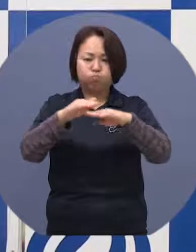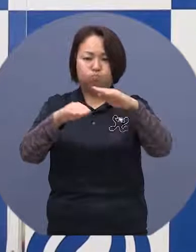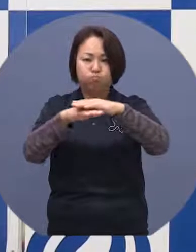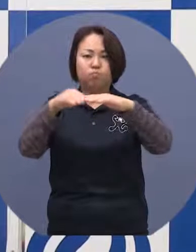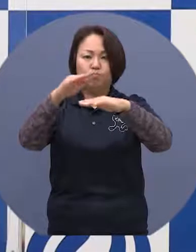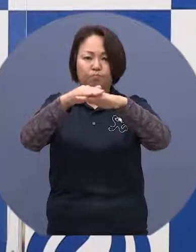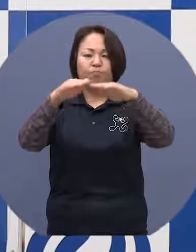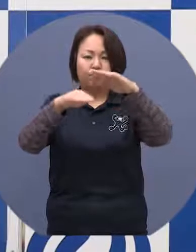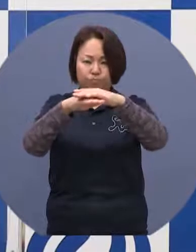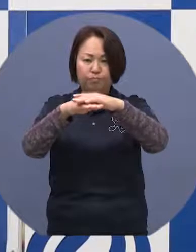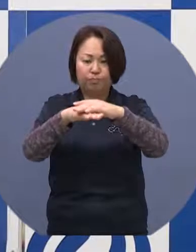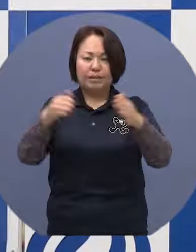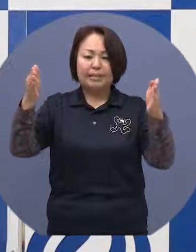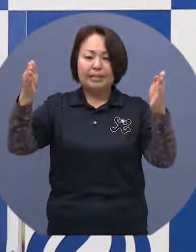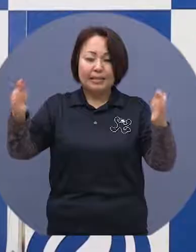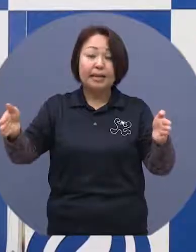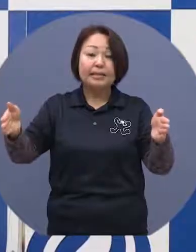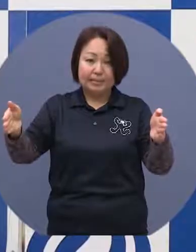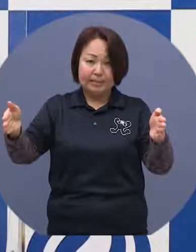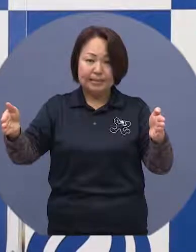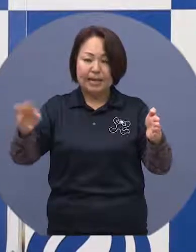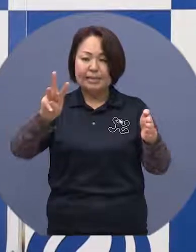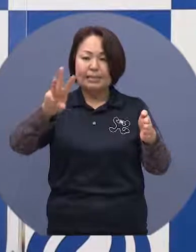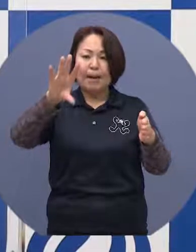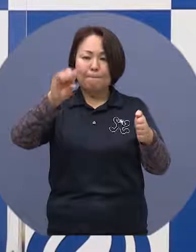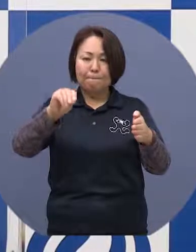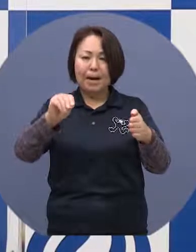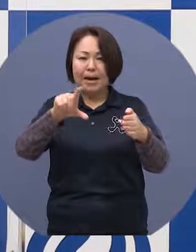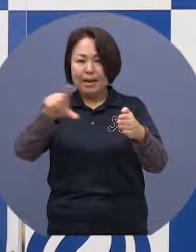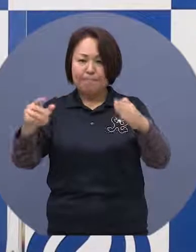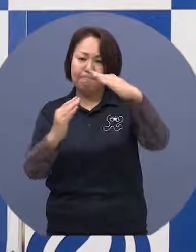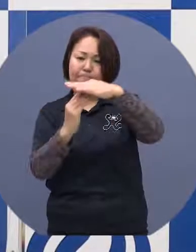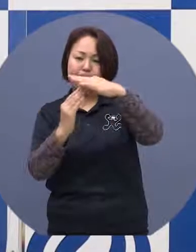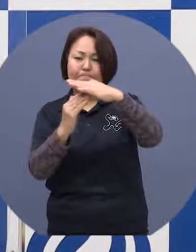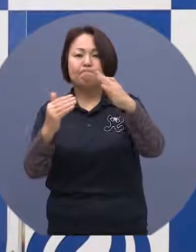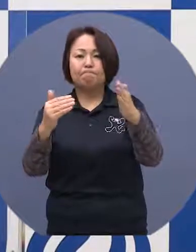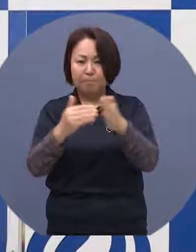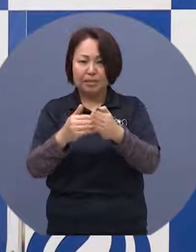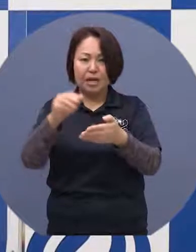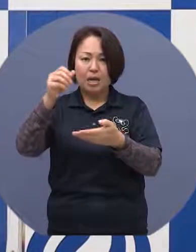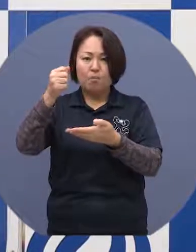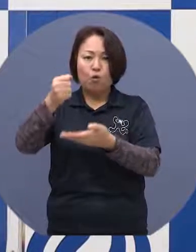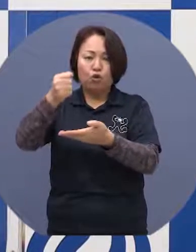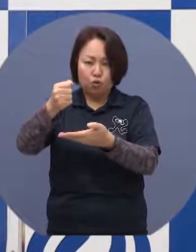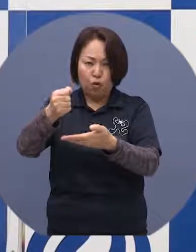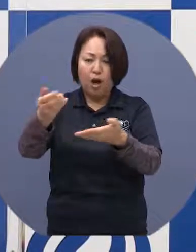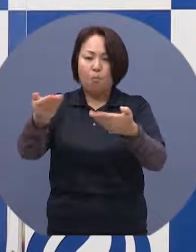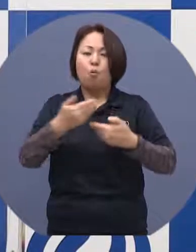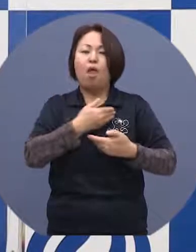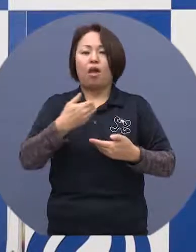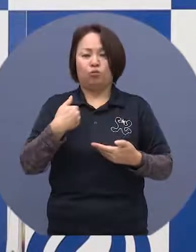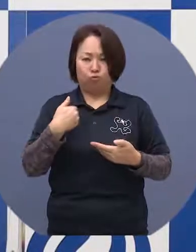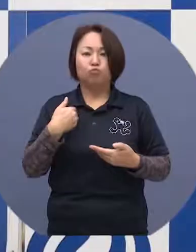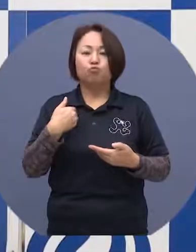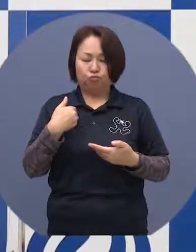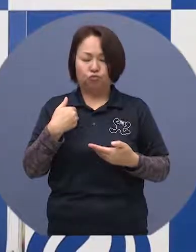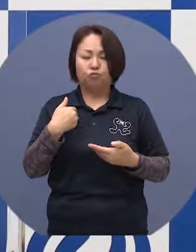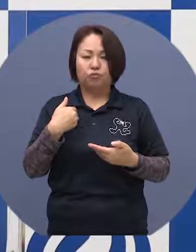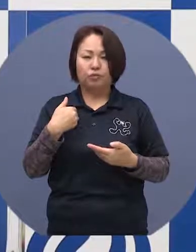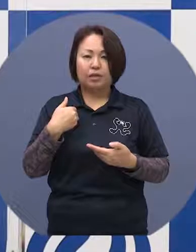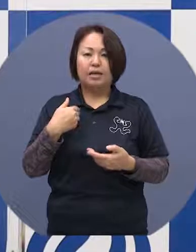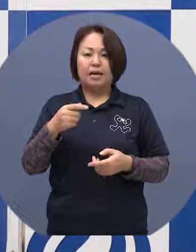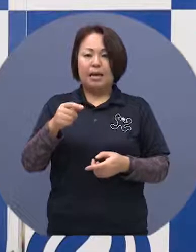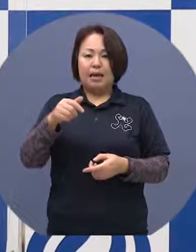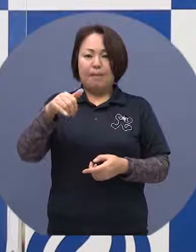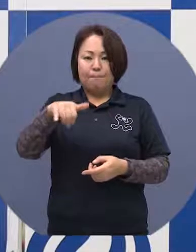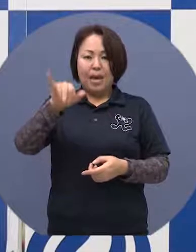上限に達するということになるものでございますエイ対象はですねぺーぺーの